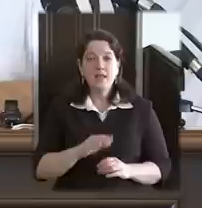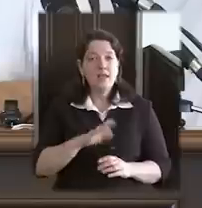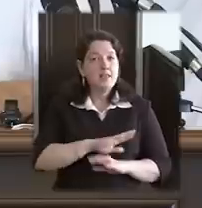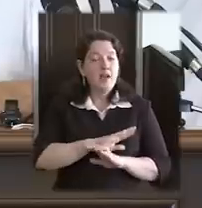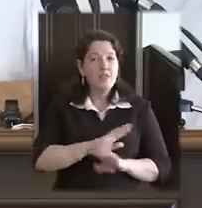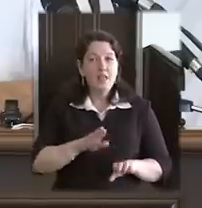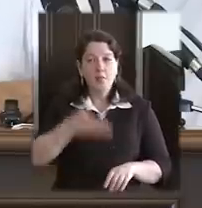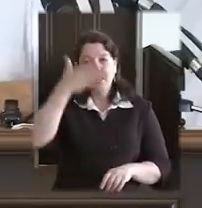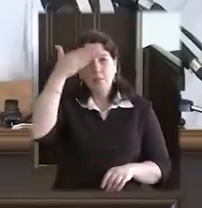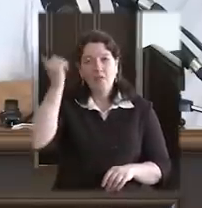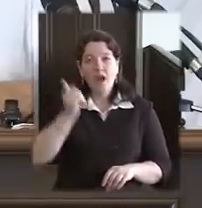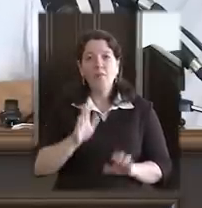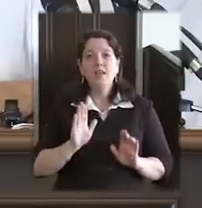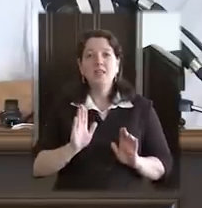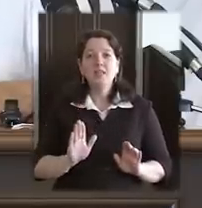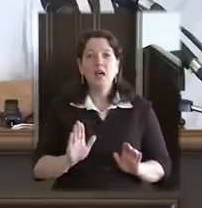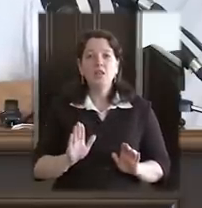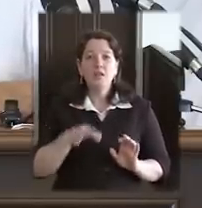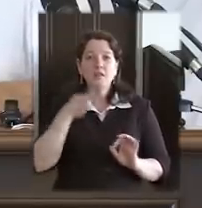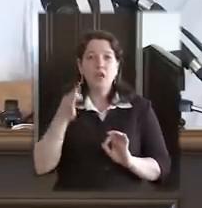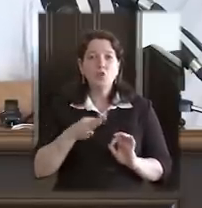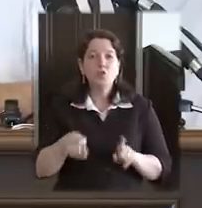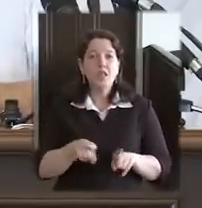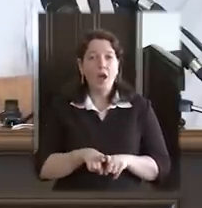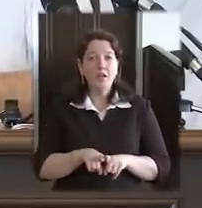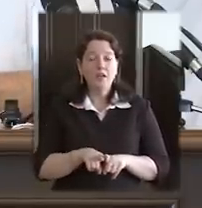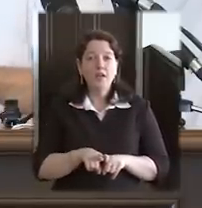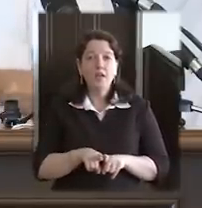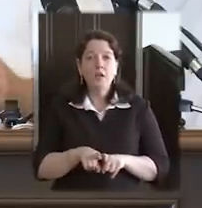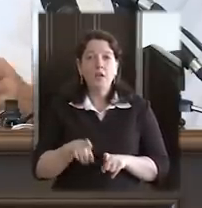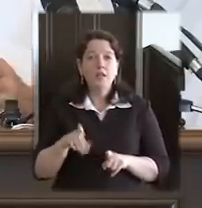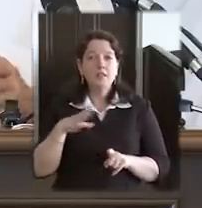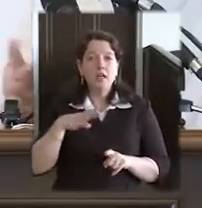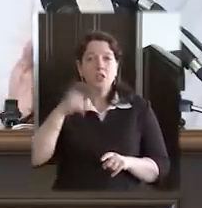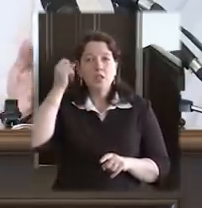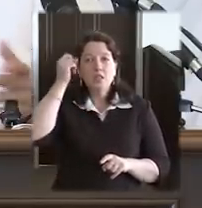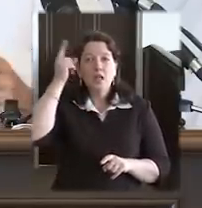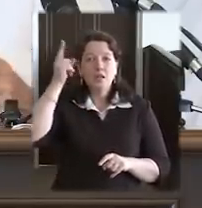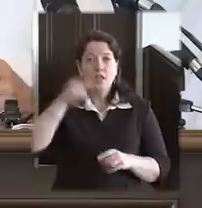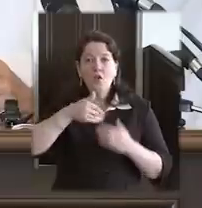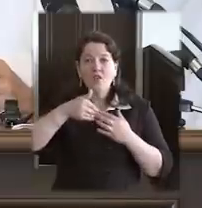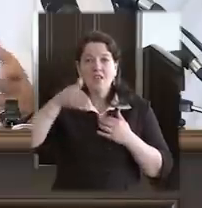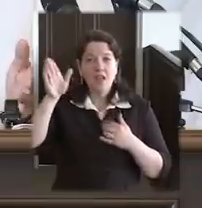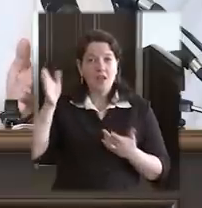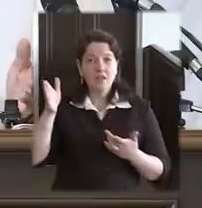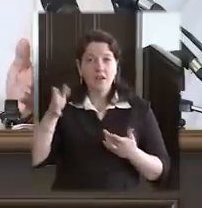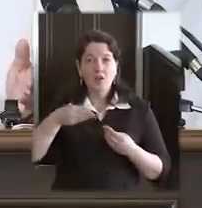И совсем забываем, и даже, скажу так, куда-то из сознания даже